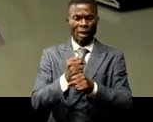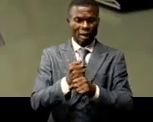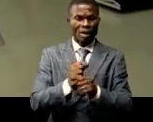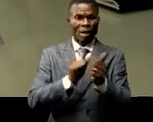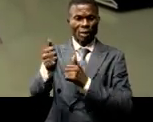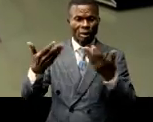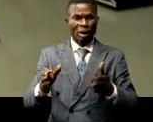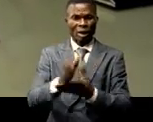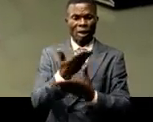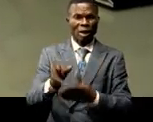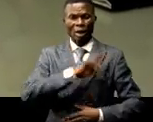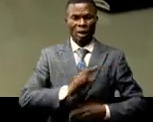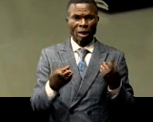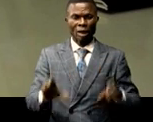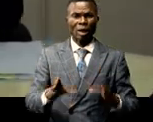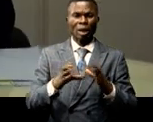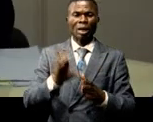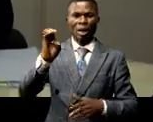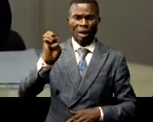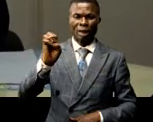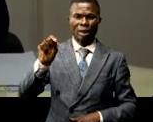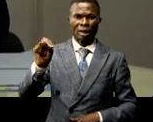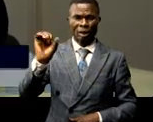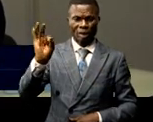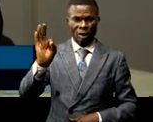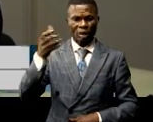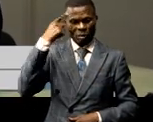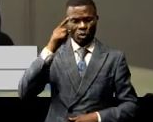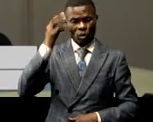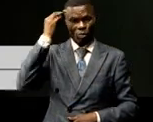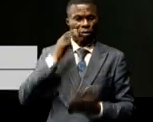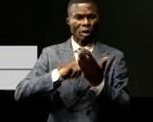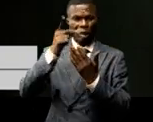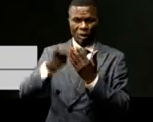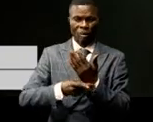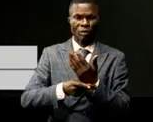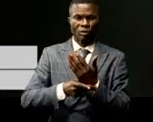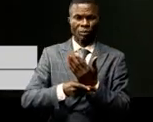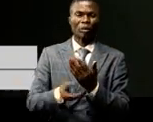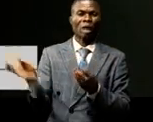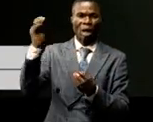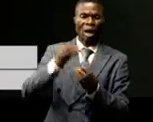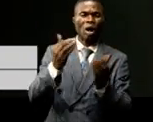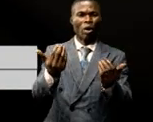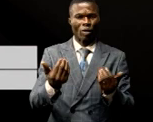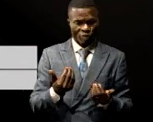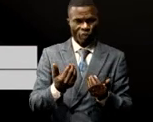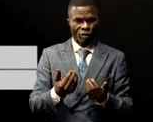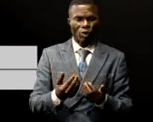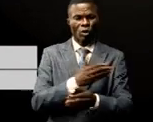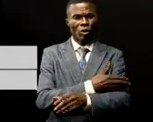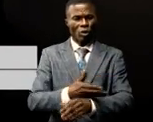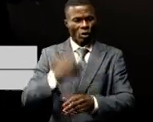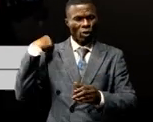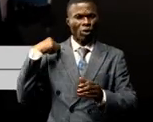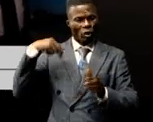entre la RDC et les MSF, pour les militaires du plan, on ne peut que réitérer la volonté sans faille du